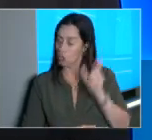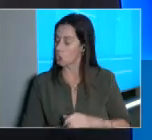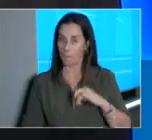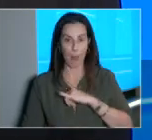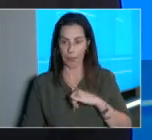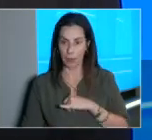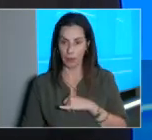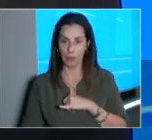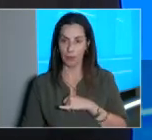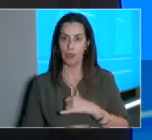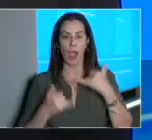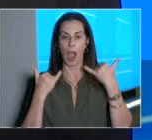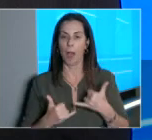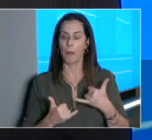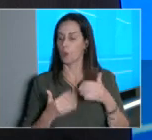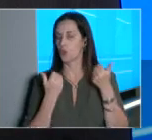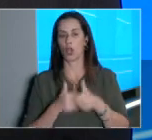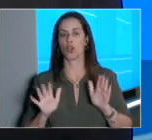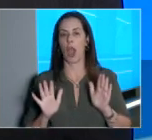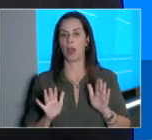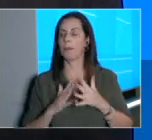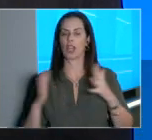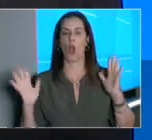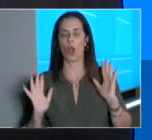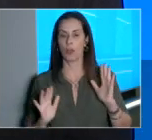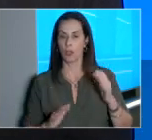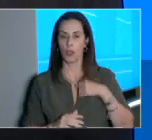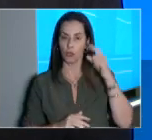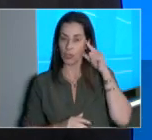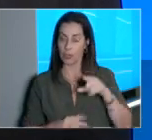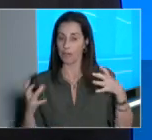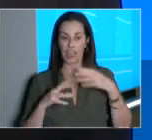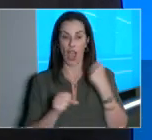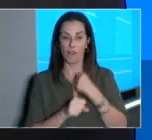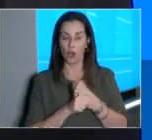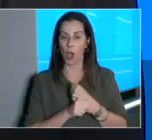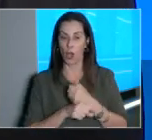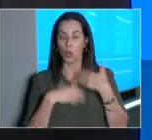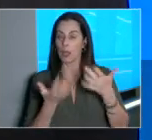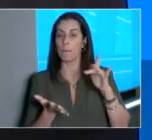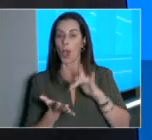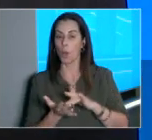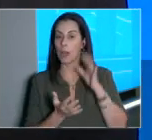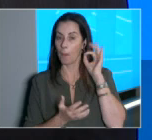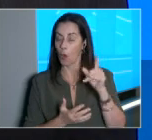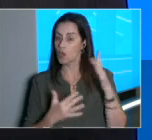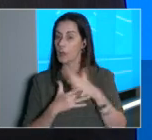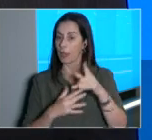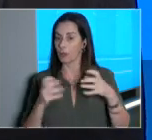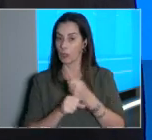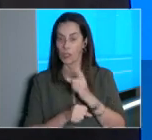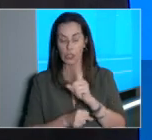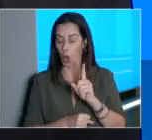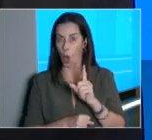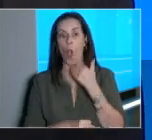מעניין. הפעם הוא קשל ביג טיים. אני חושב שזה שמפלגת העבודה נותנת מקום למישהי שביקרה אותה, זאת לא